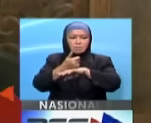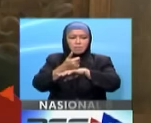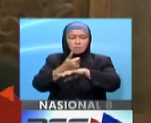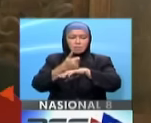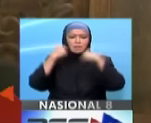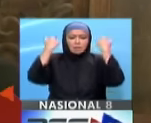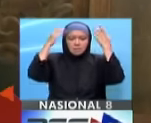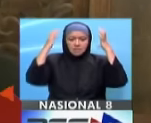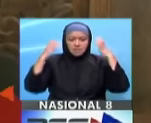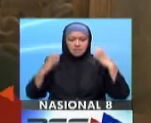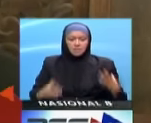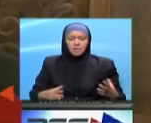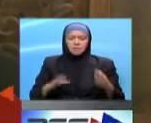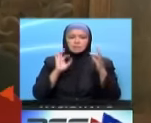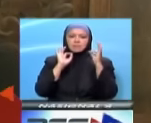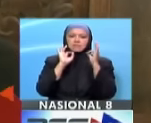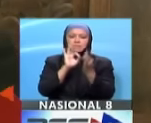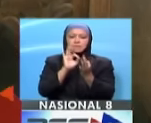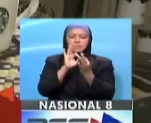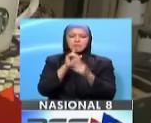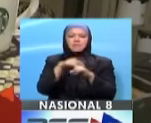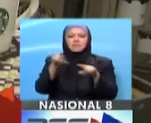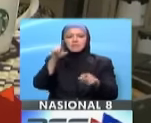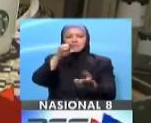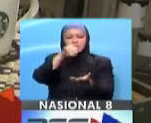iconic areas in KL.